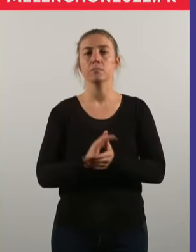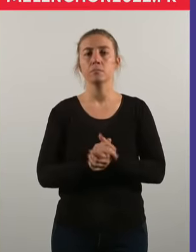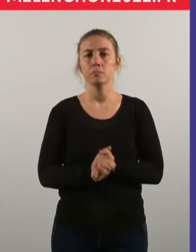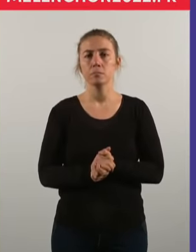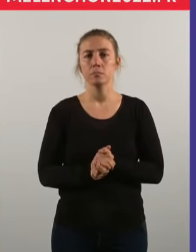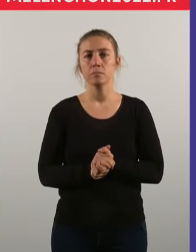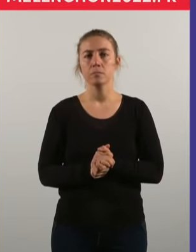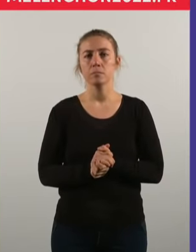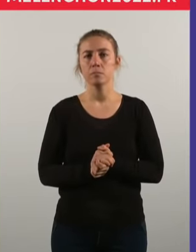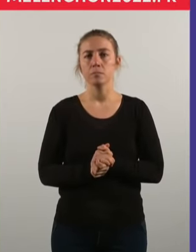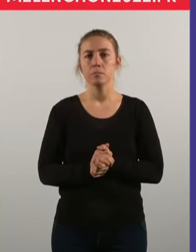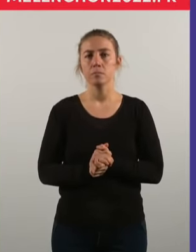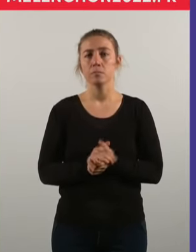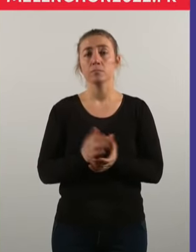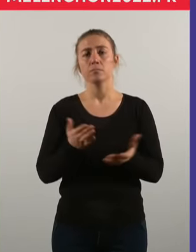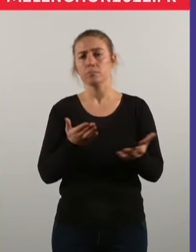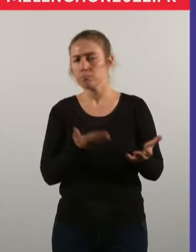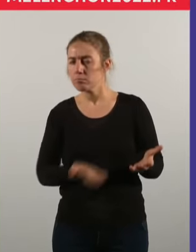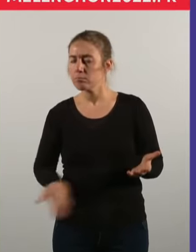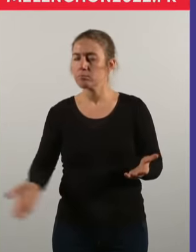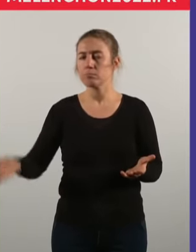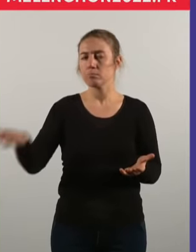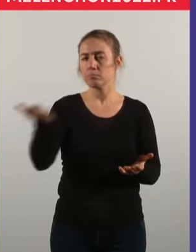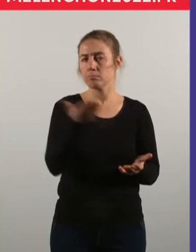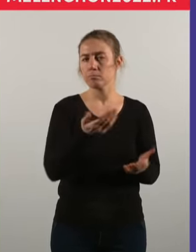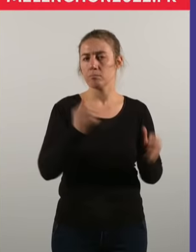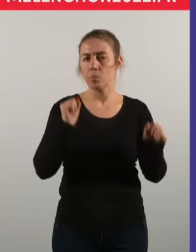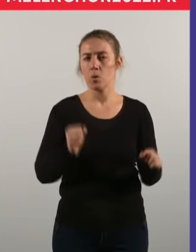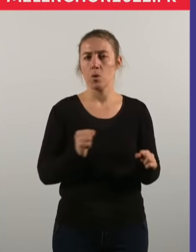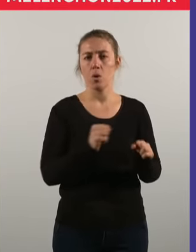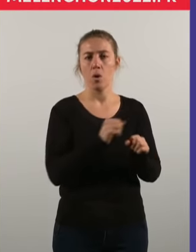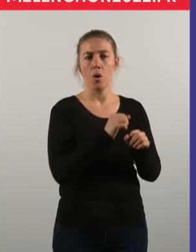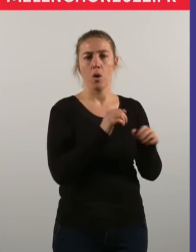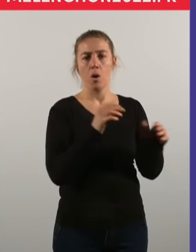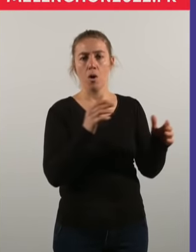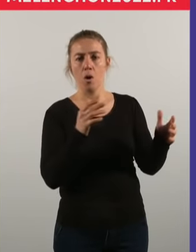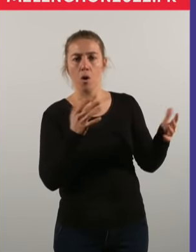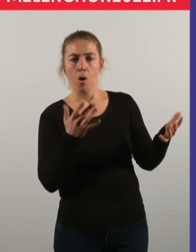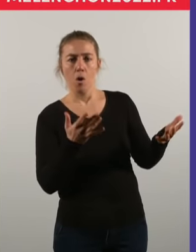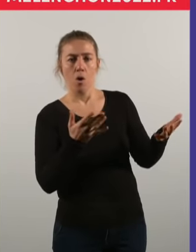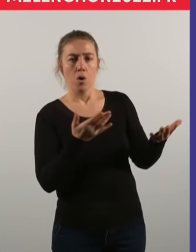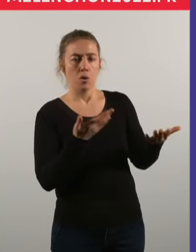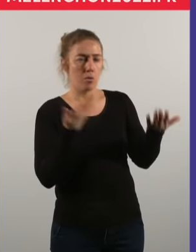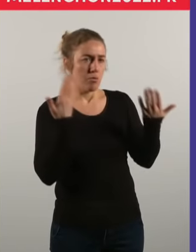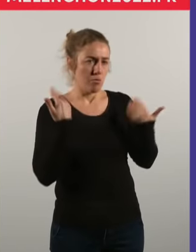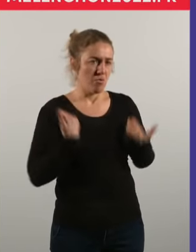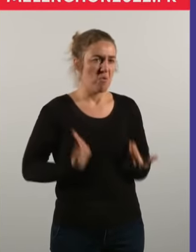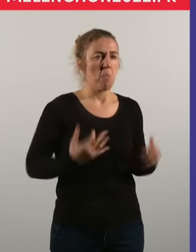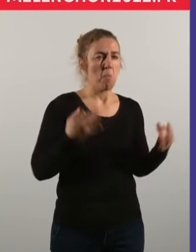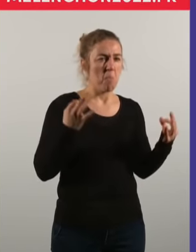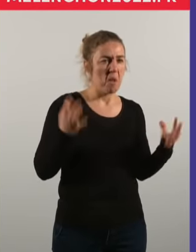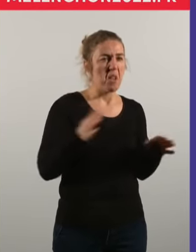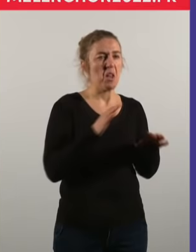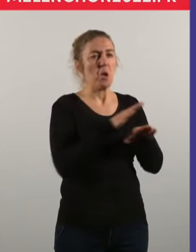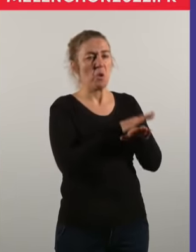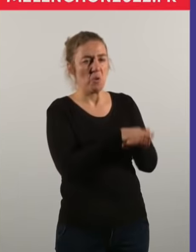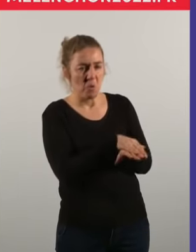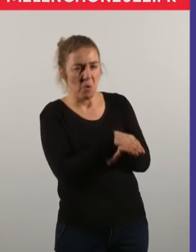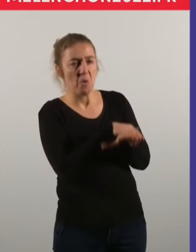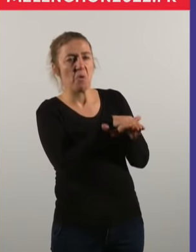Faites confiance à une tortue électorale sagace comme moi.